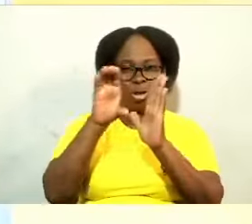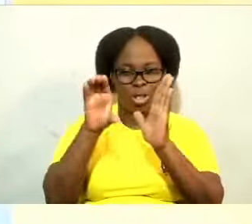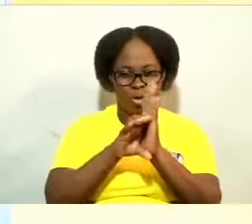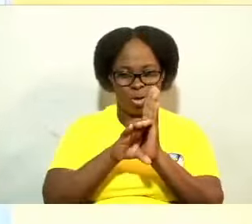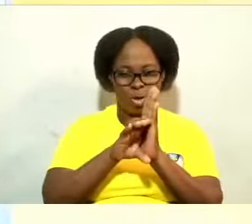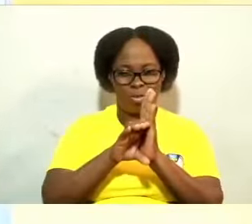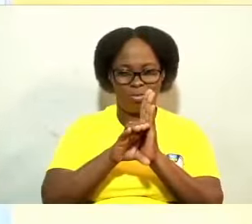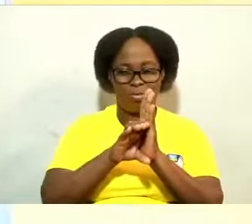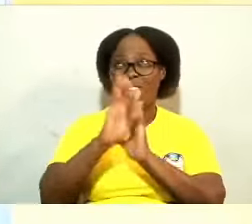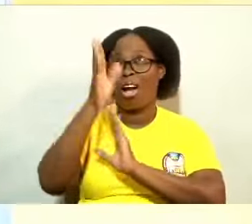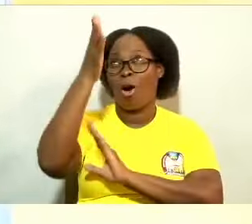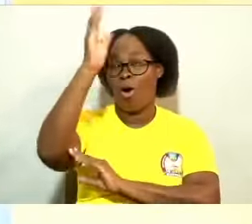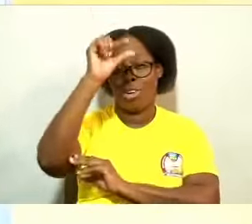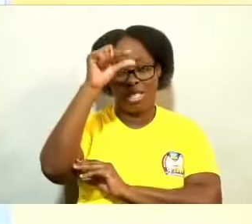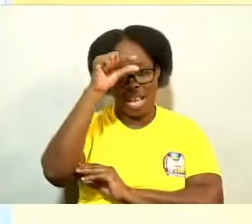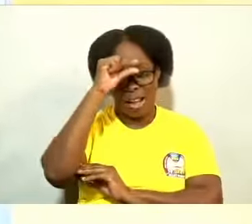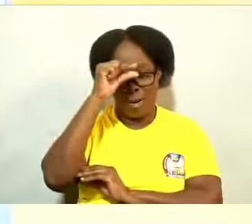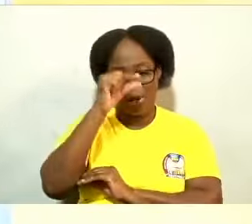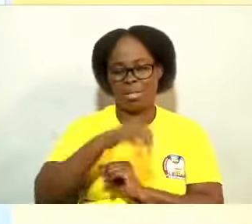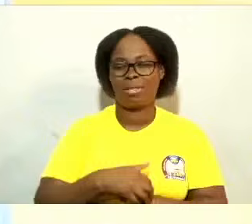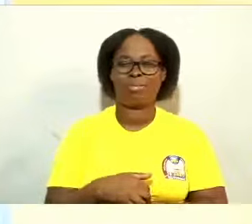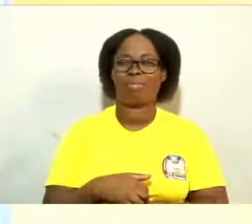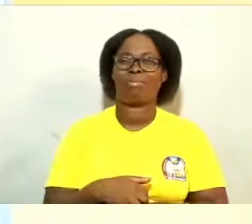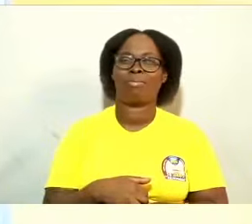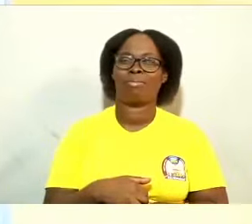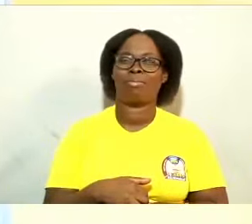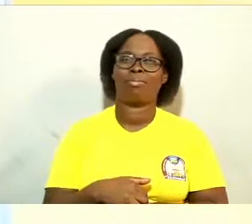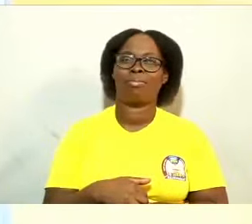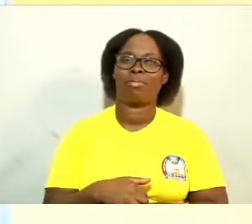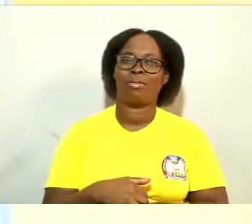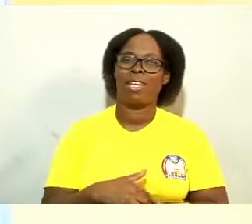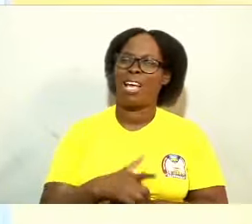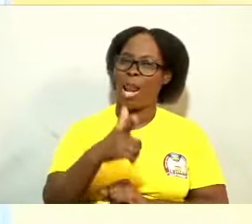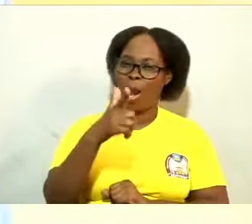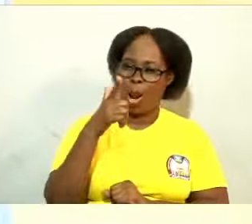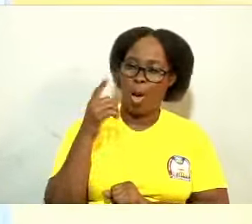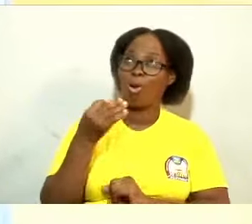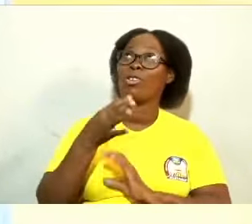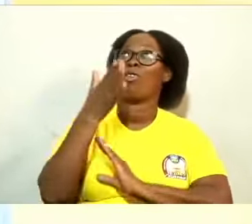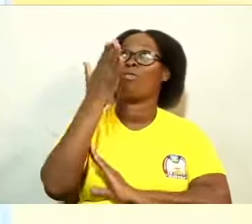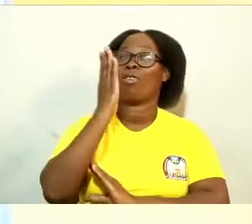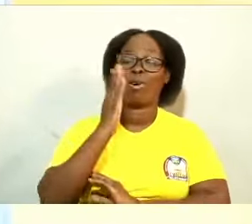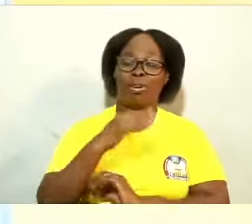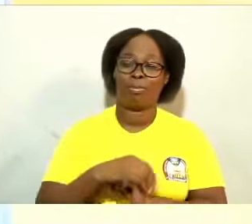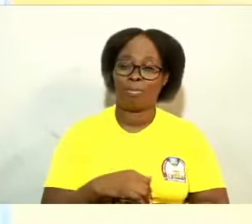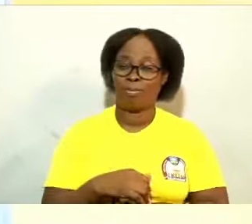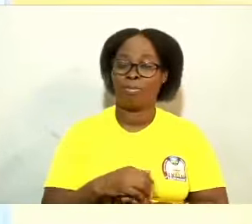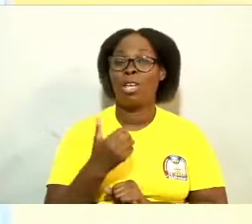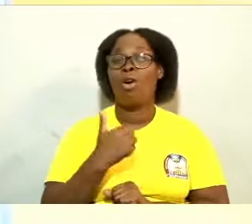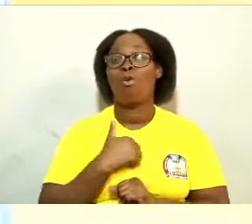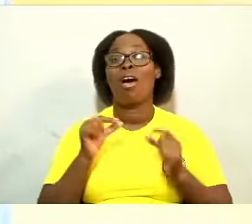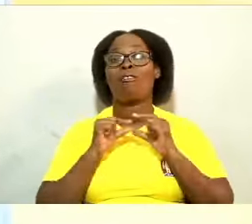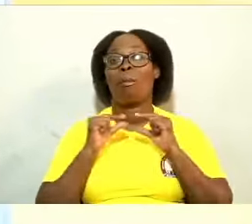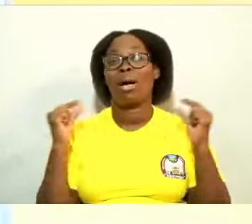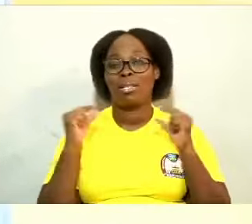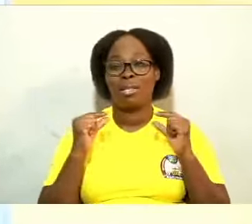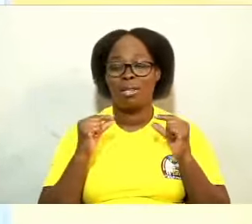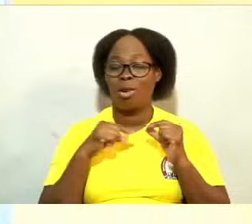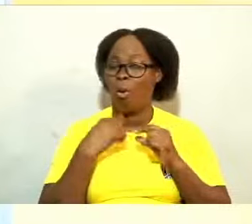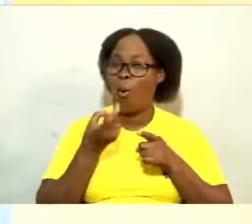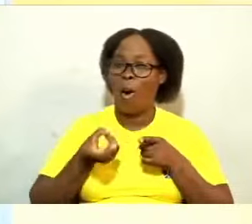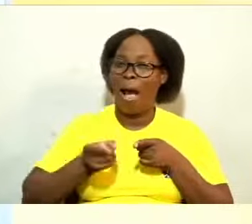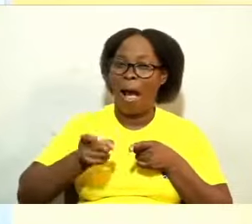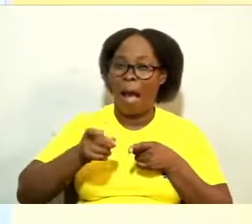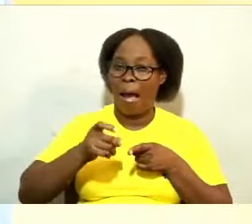serikali ya Mungu, amri za Mungu. Wako wachungaji wameongezeka